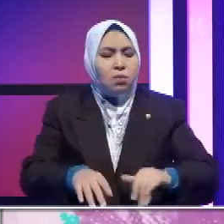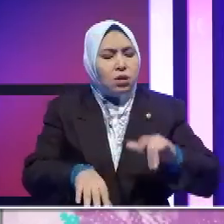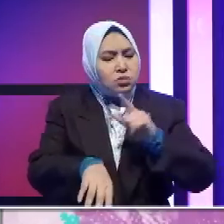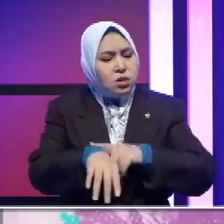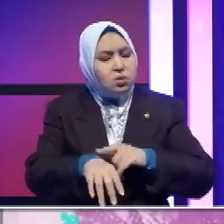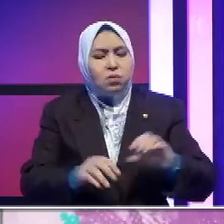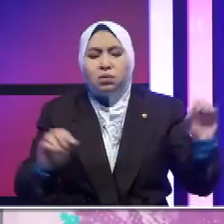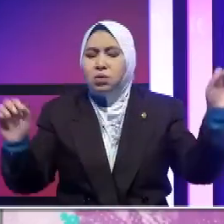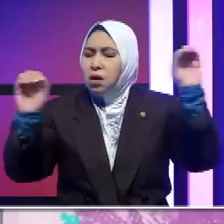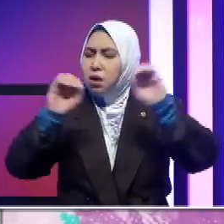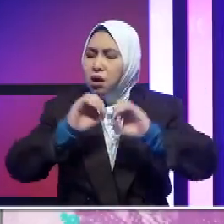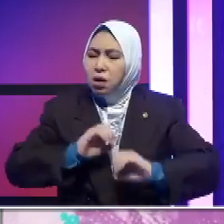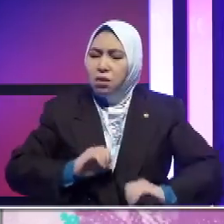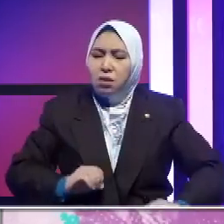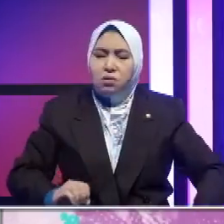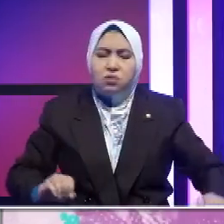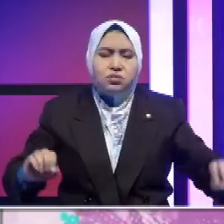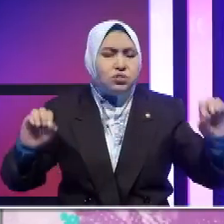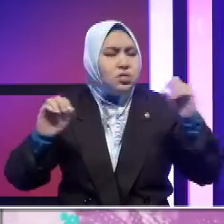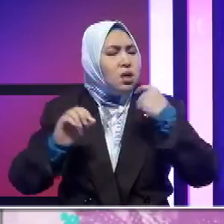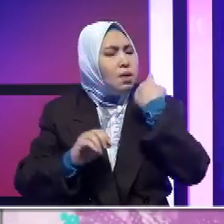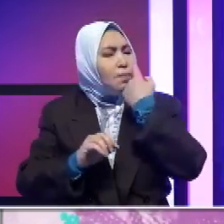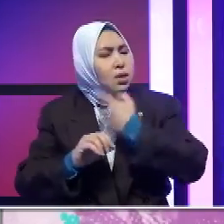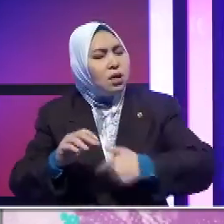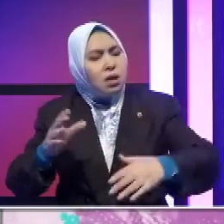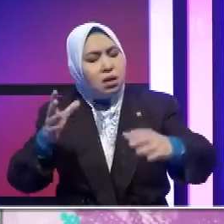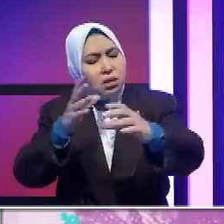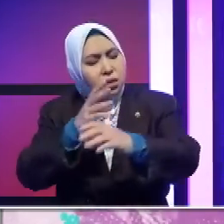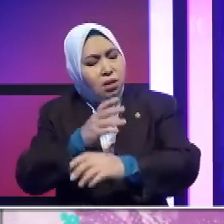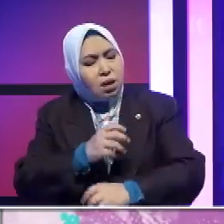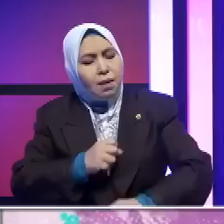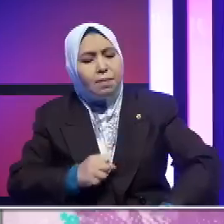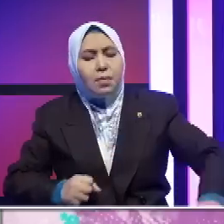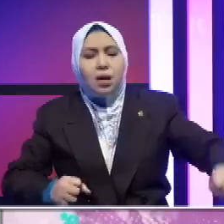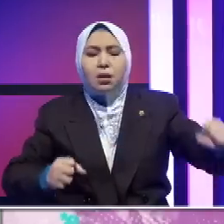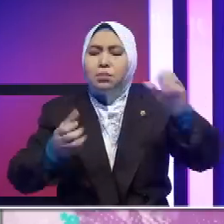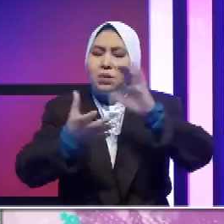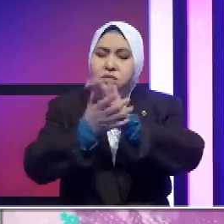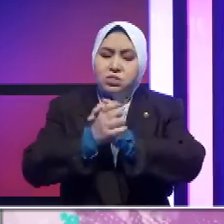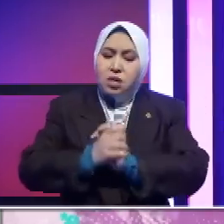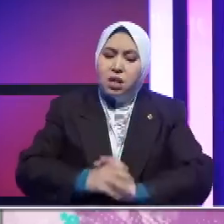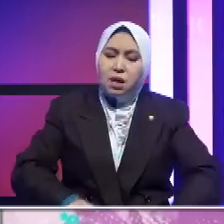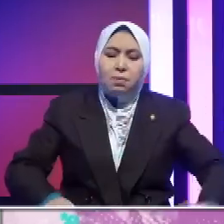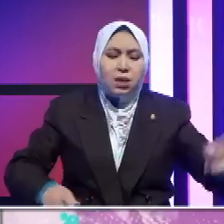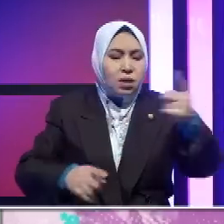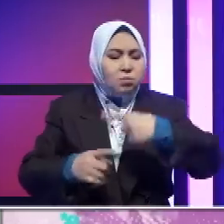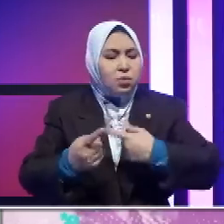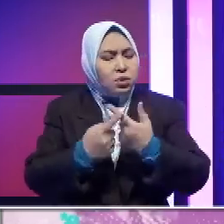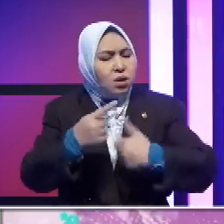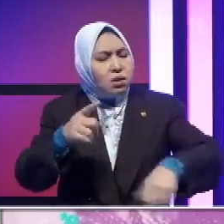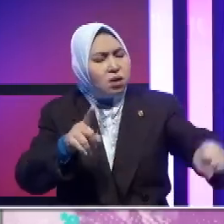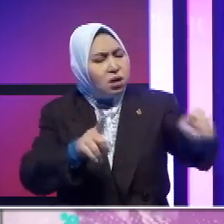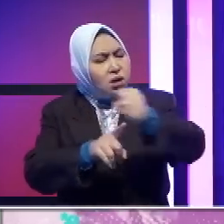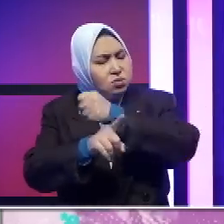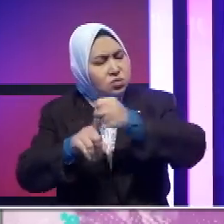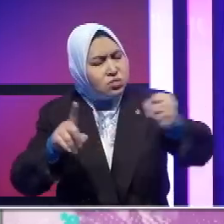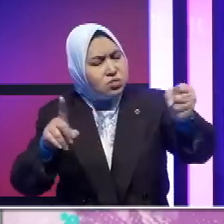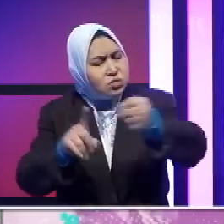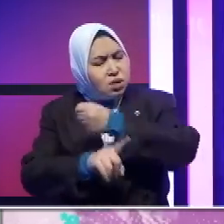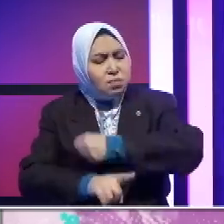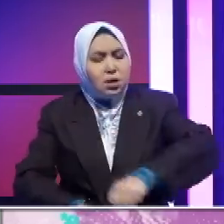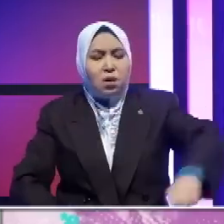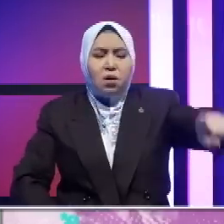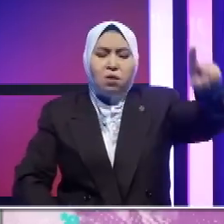من عاصم ومن يضلل lillillahu fama